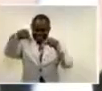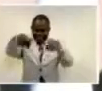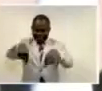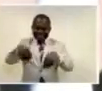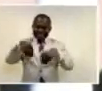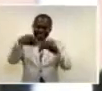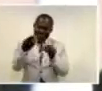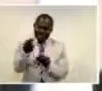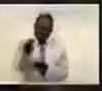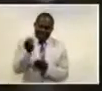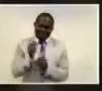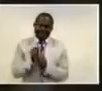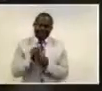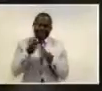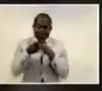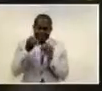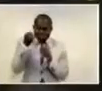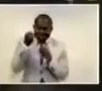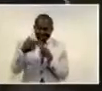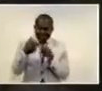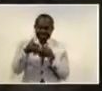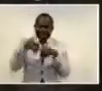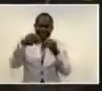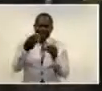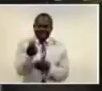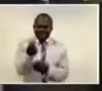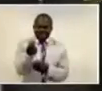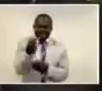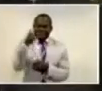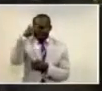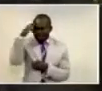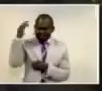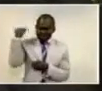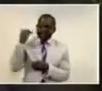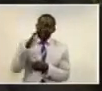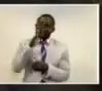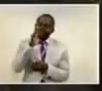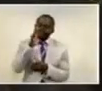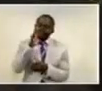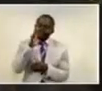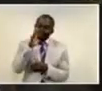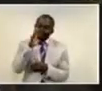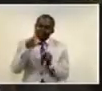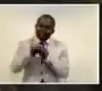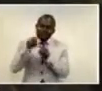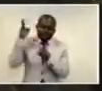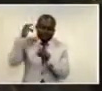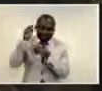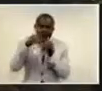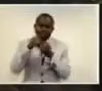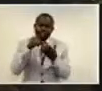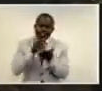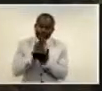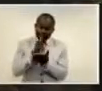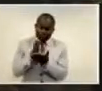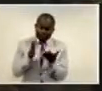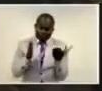ariko niba mugiye kumuha amafaranga icyari cyayitse yatindije wavuze nacyo numvise ubundi cyari gifite